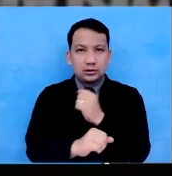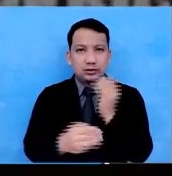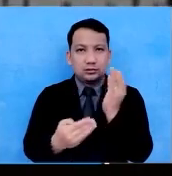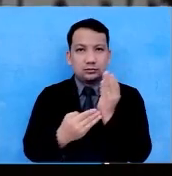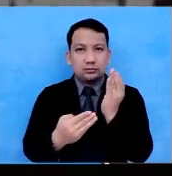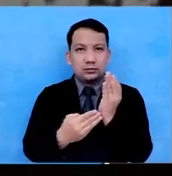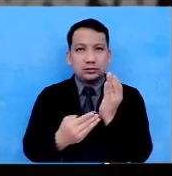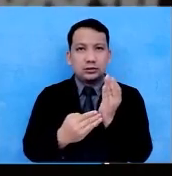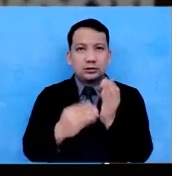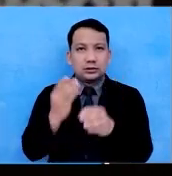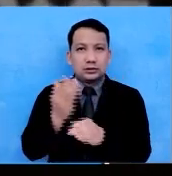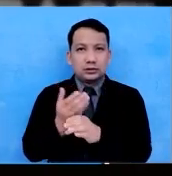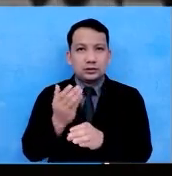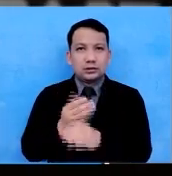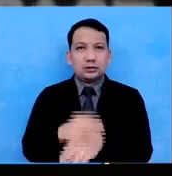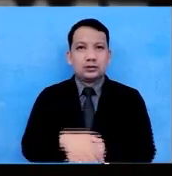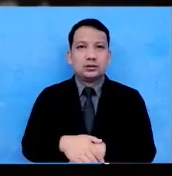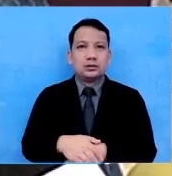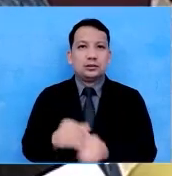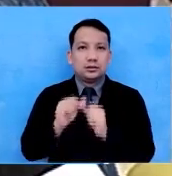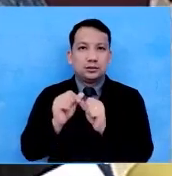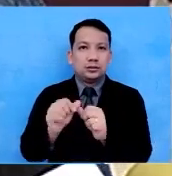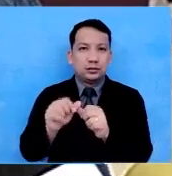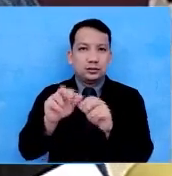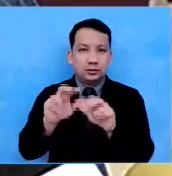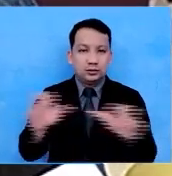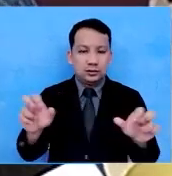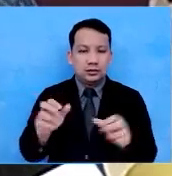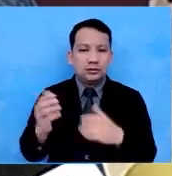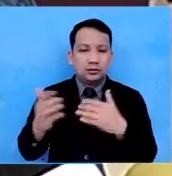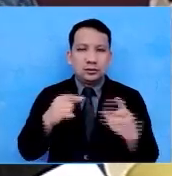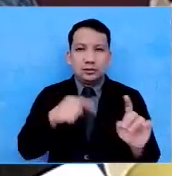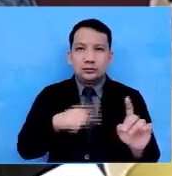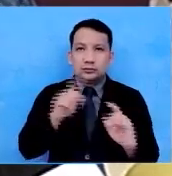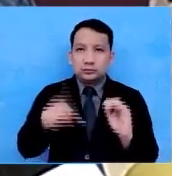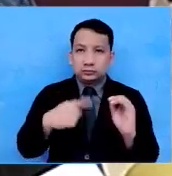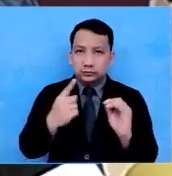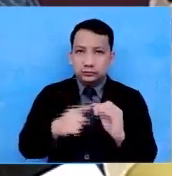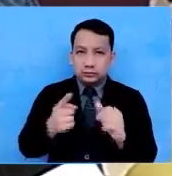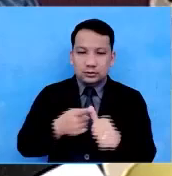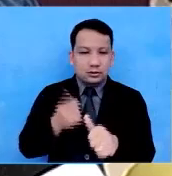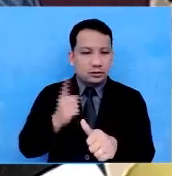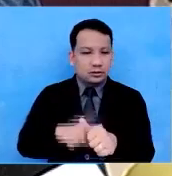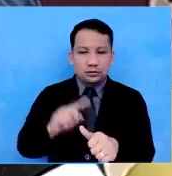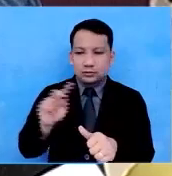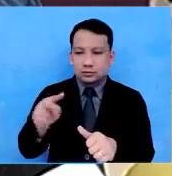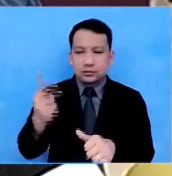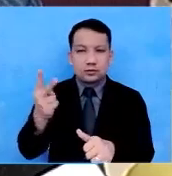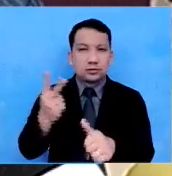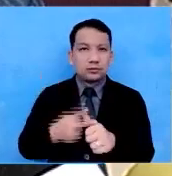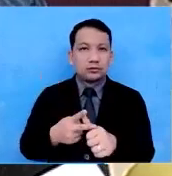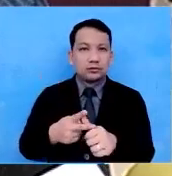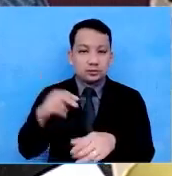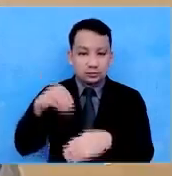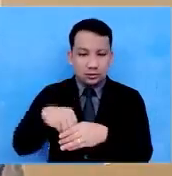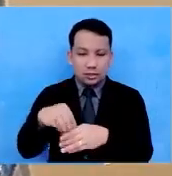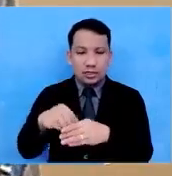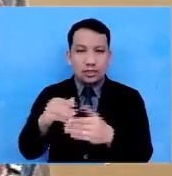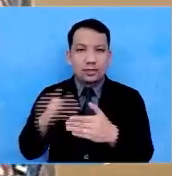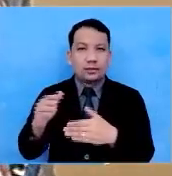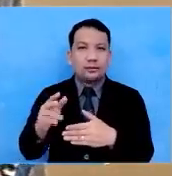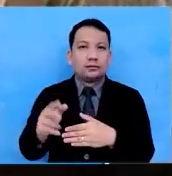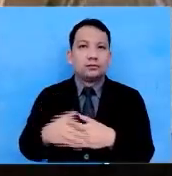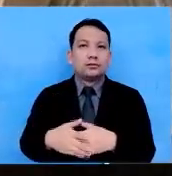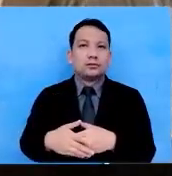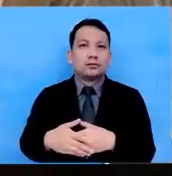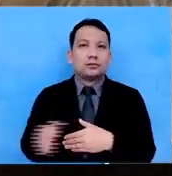sasakyan. Lumalabas po sa ating investigasyon na hindi lang pala isang bisis o dalawang bisis na nilooban itong ating mga suspect